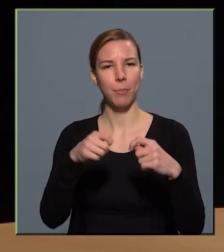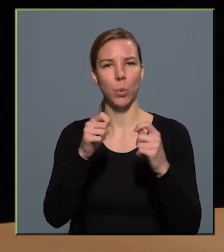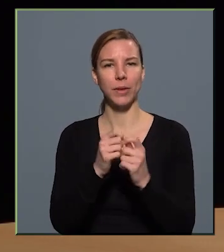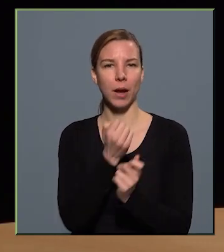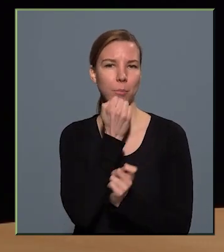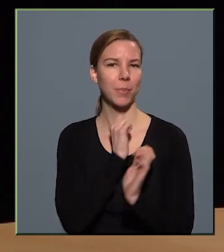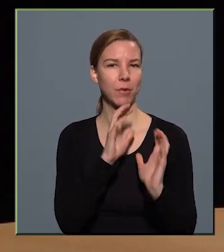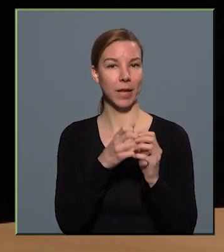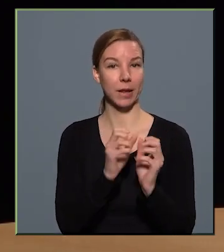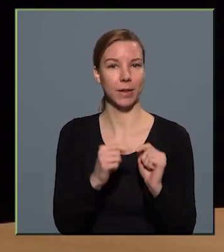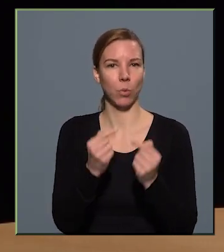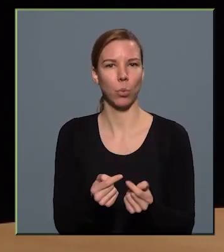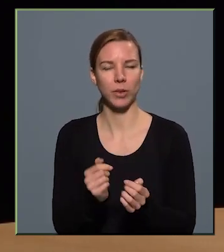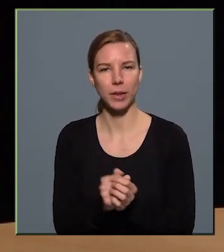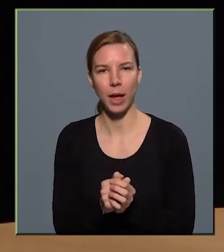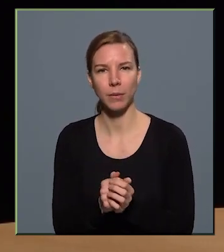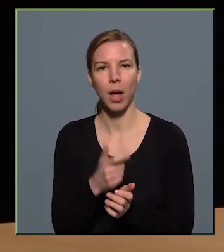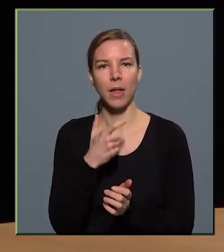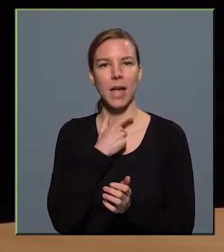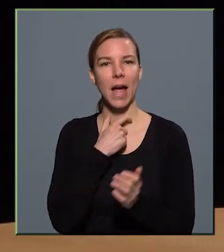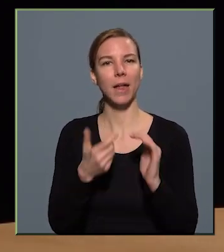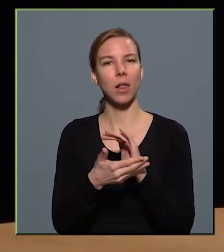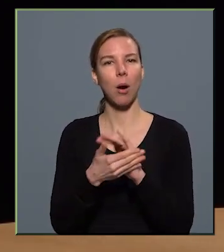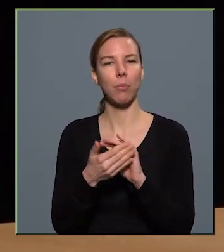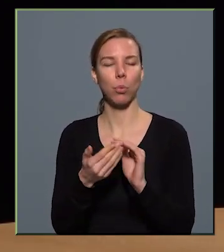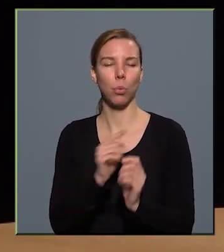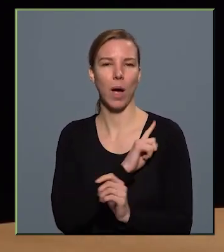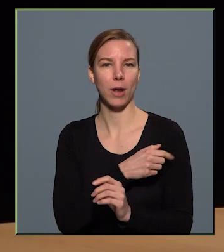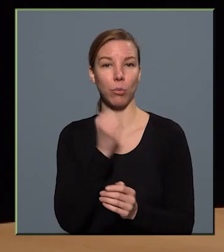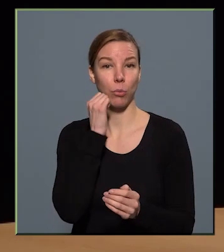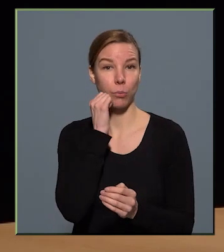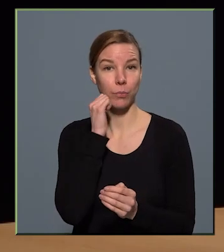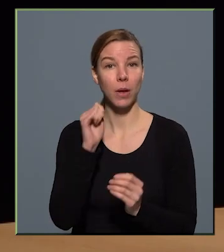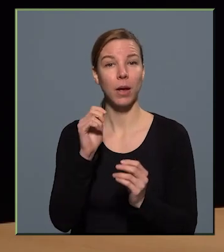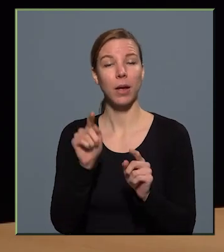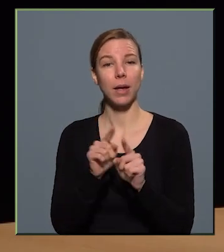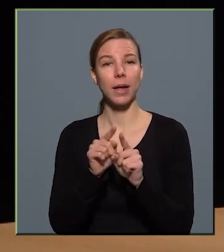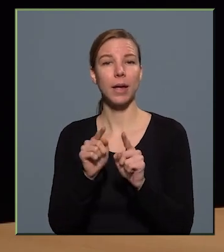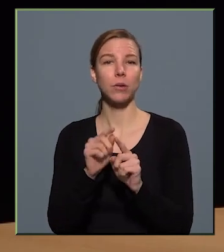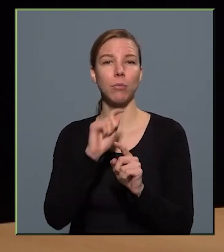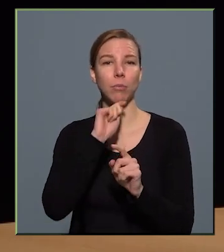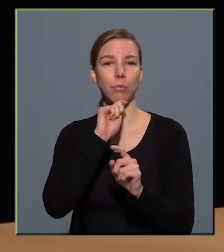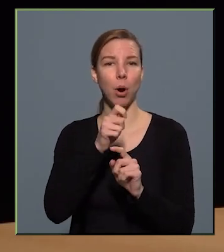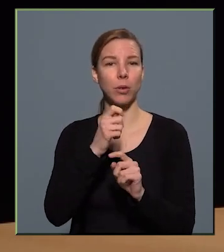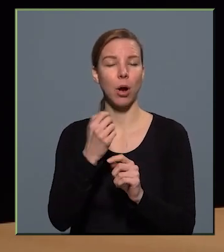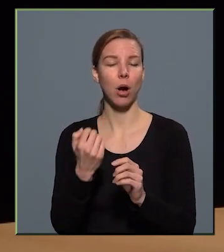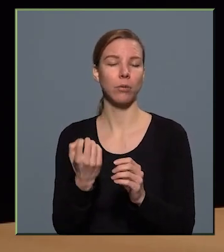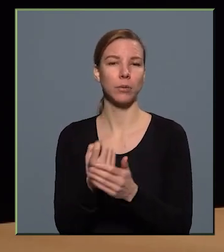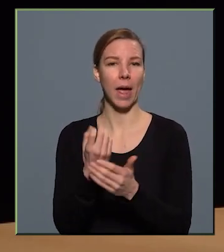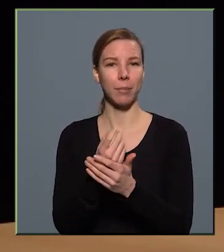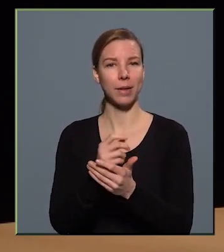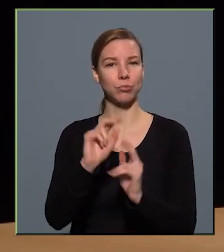amik aztán hirtelen egyszer csak a világ élvonalába emelték a magyar energiatermelést is, nem mintha mondjuk Paks és a Mátra nem ott lett